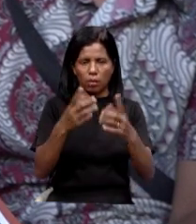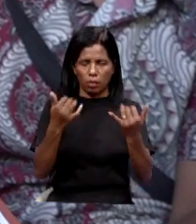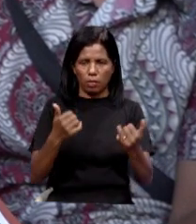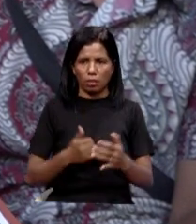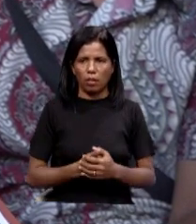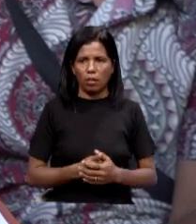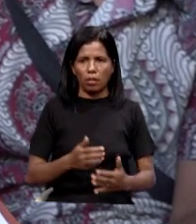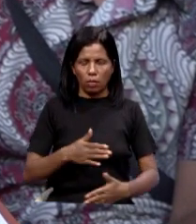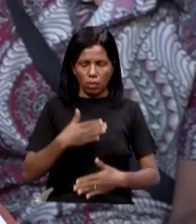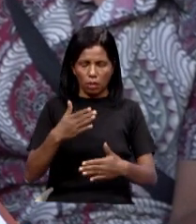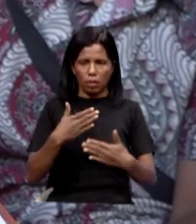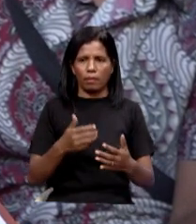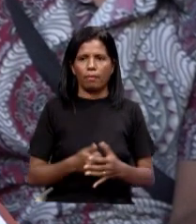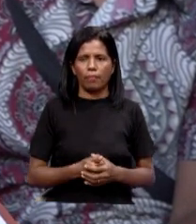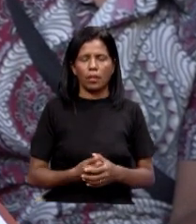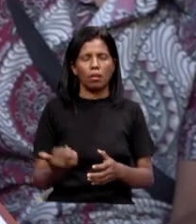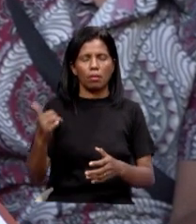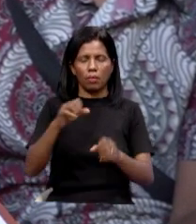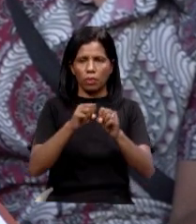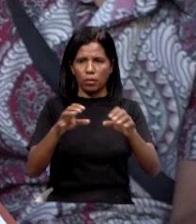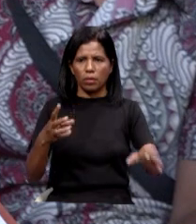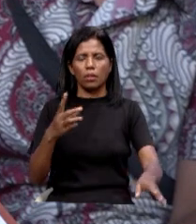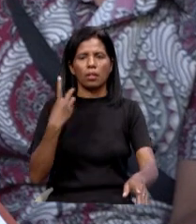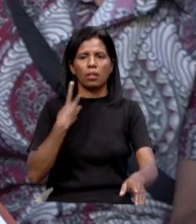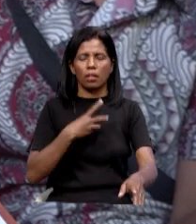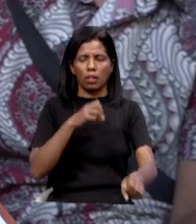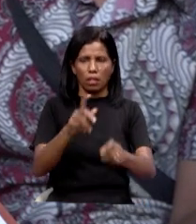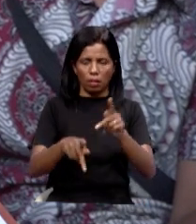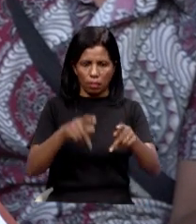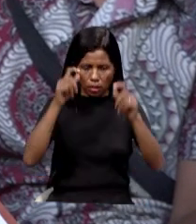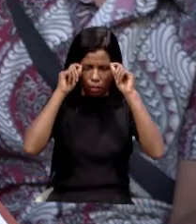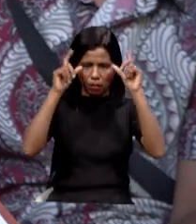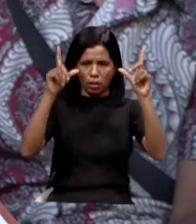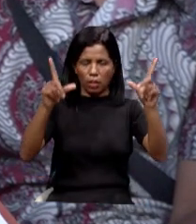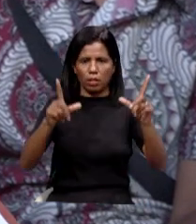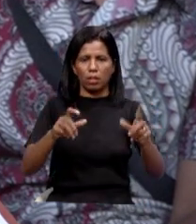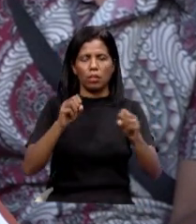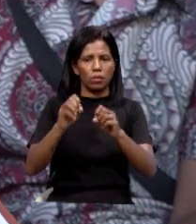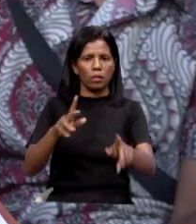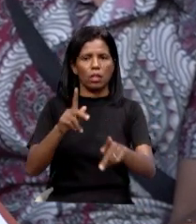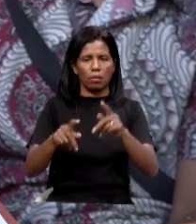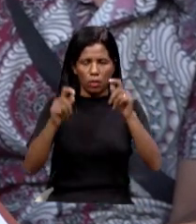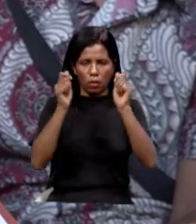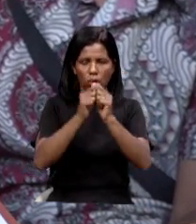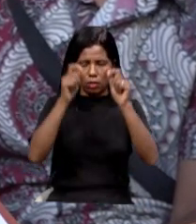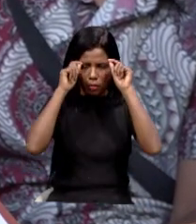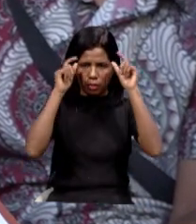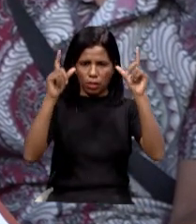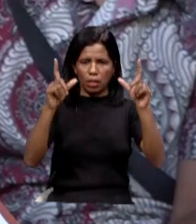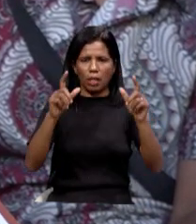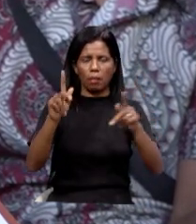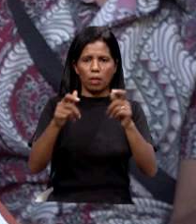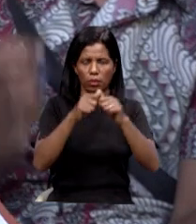ser contente para ele, mas se abandona o povo de Timor-Leste, abandona a maior deficiência, e a deficiência será a